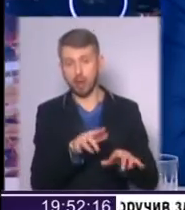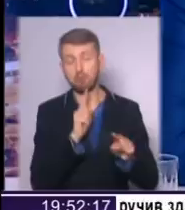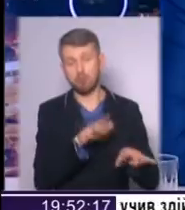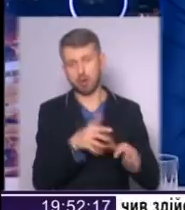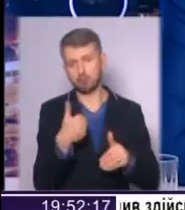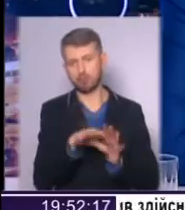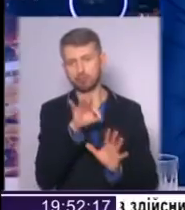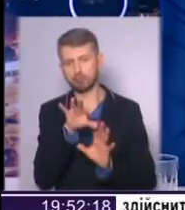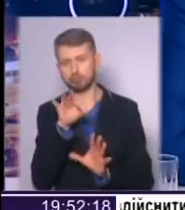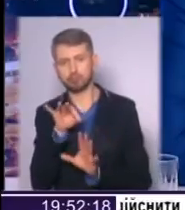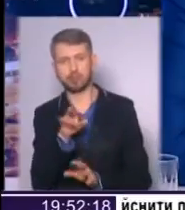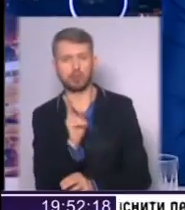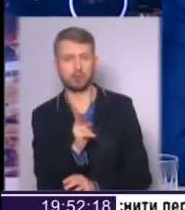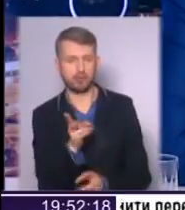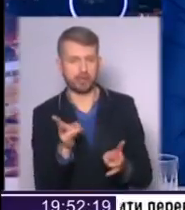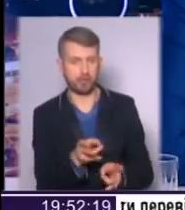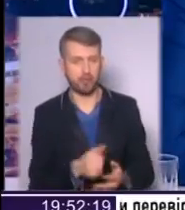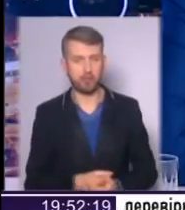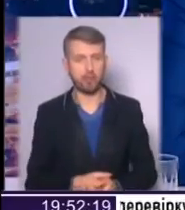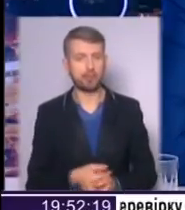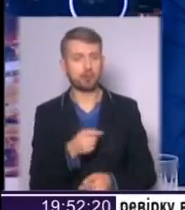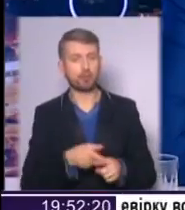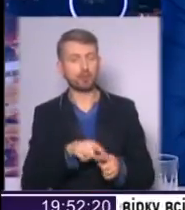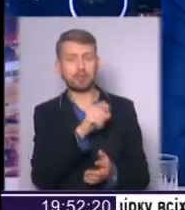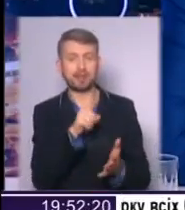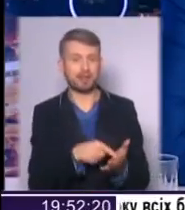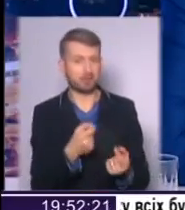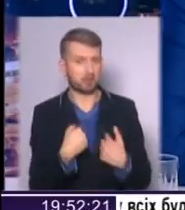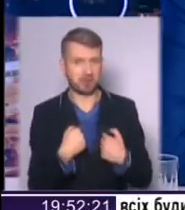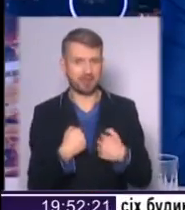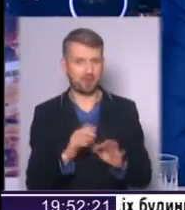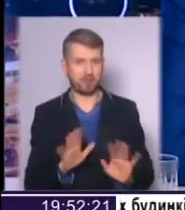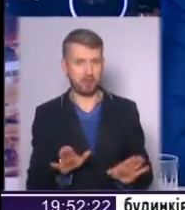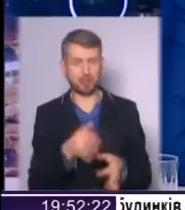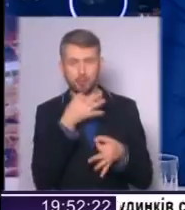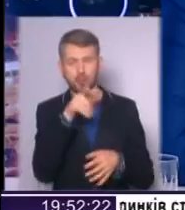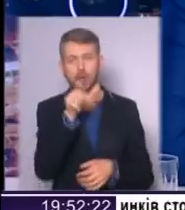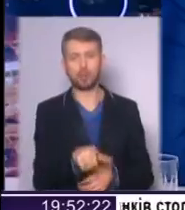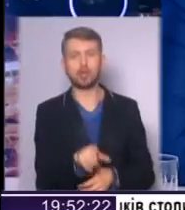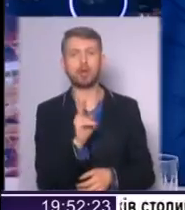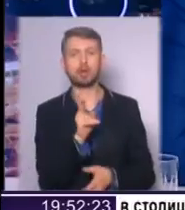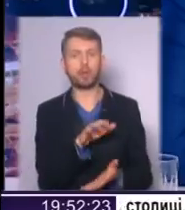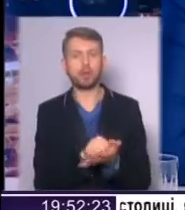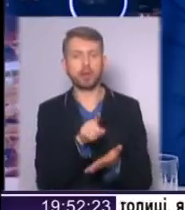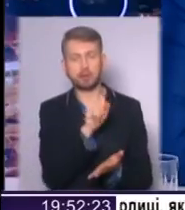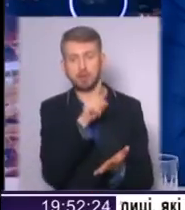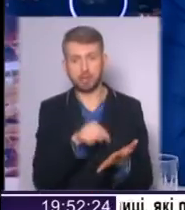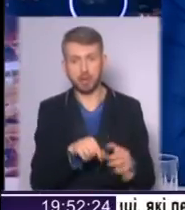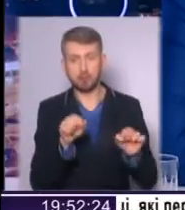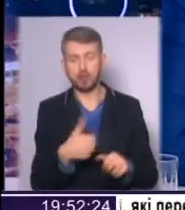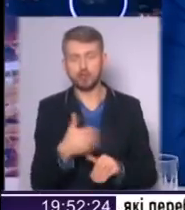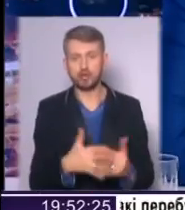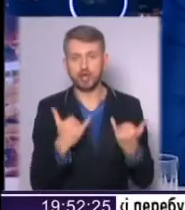серед тих декількох, які визначить громадськість. Тому це питання трохи не до мене, а, власне, будь-яка людина, яка опікується цим питанням, може вже